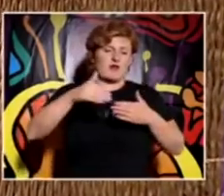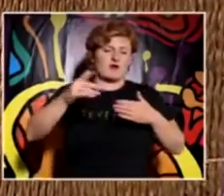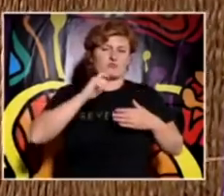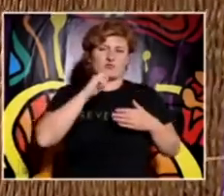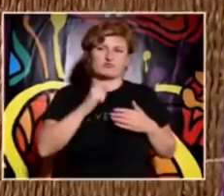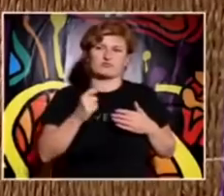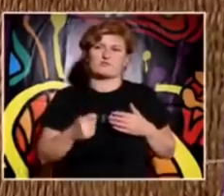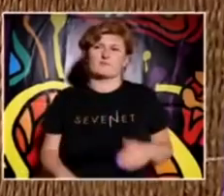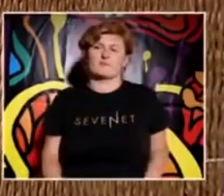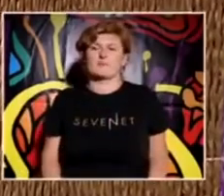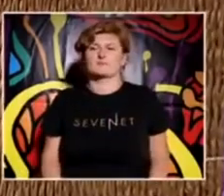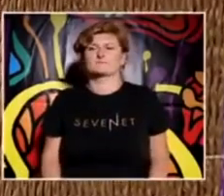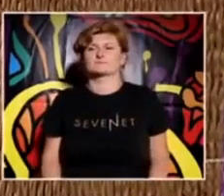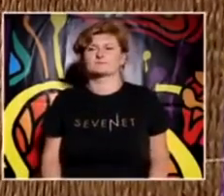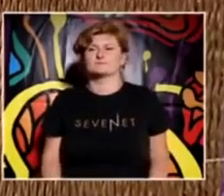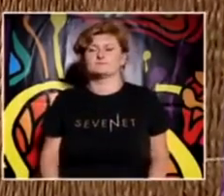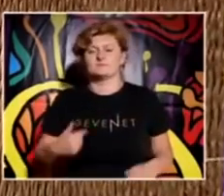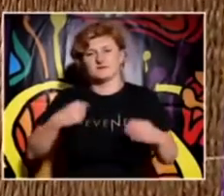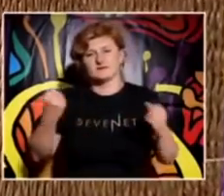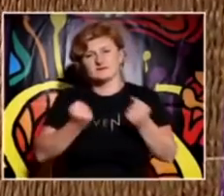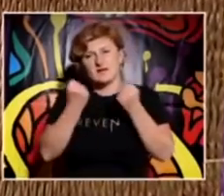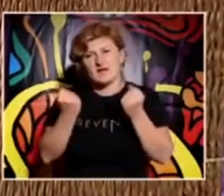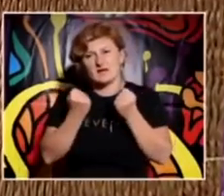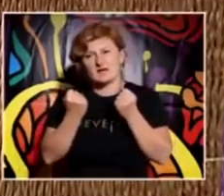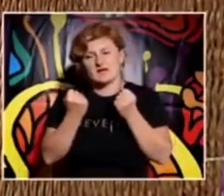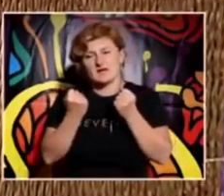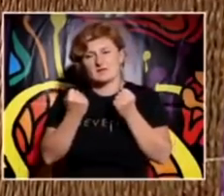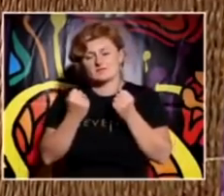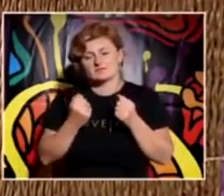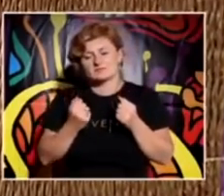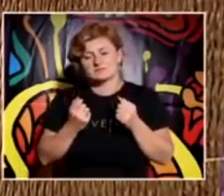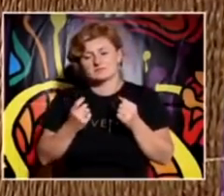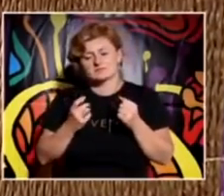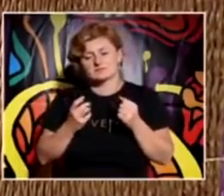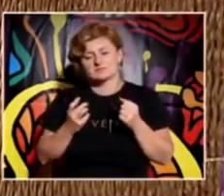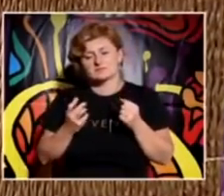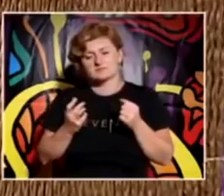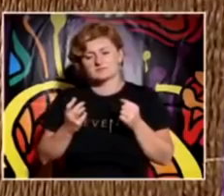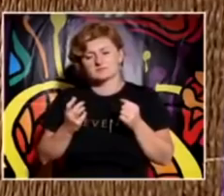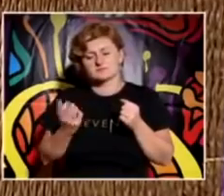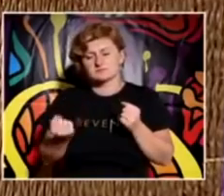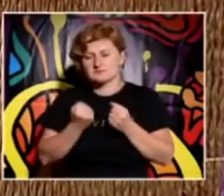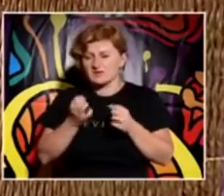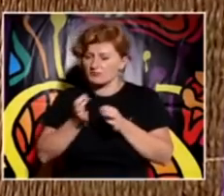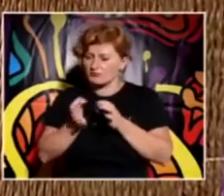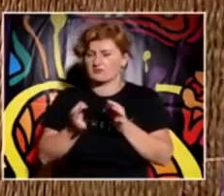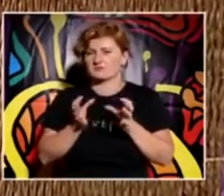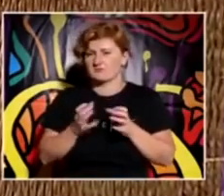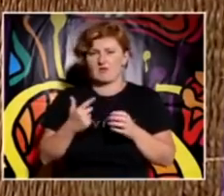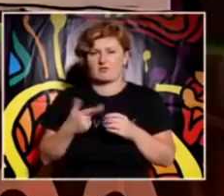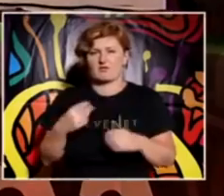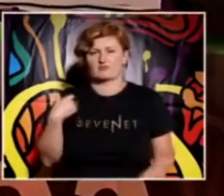Więc raczej staram się trzymać ten reżim, ale absolutnie nie